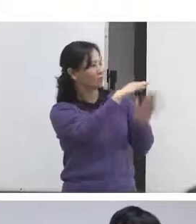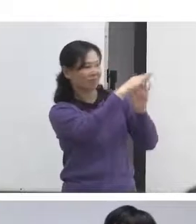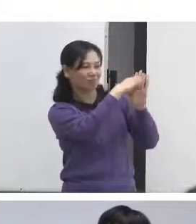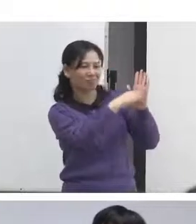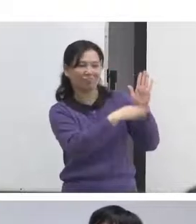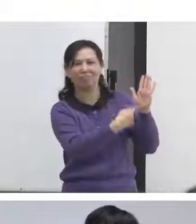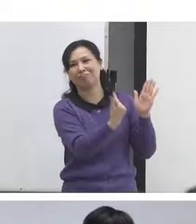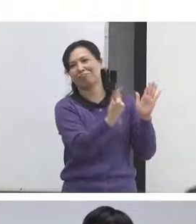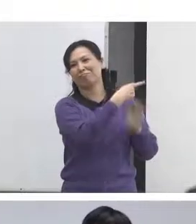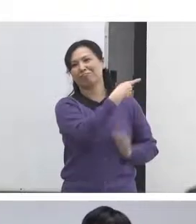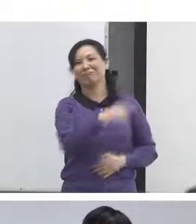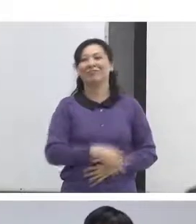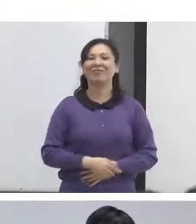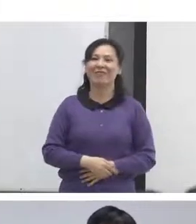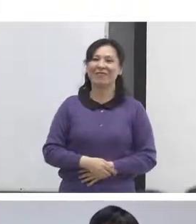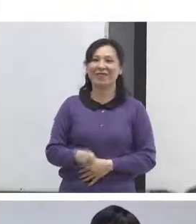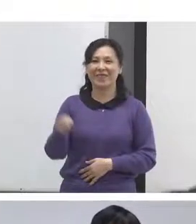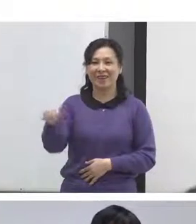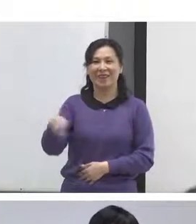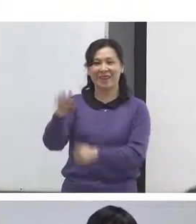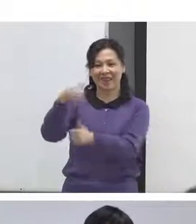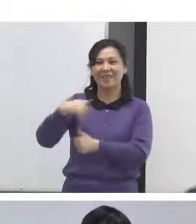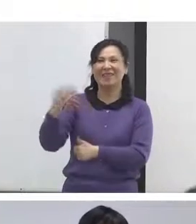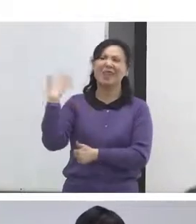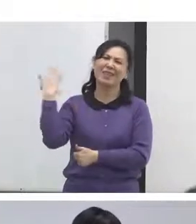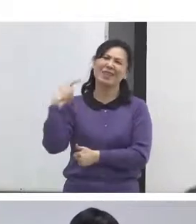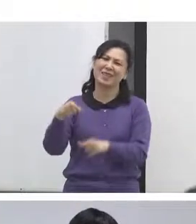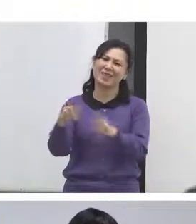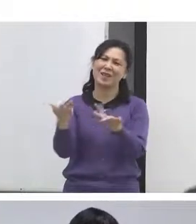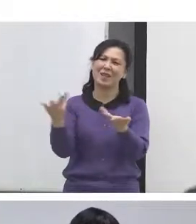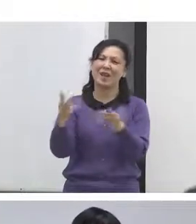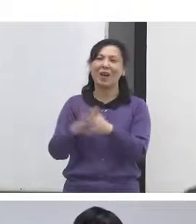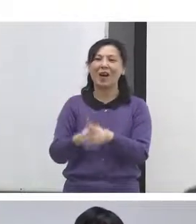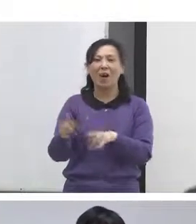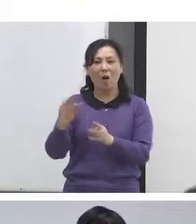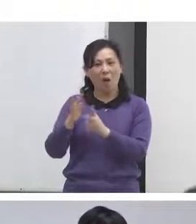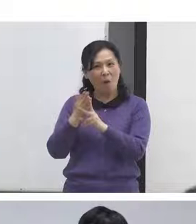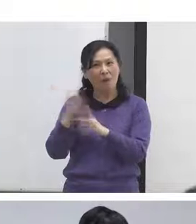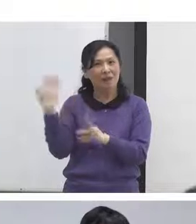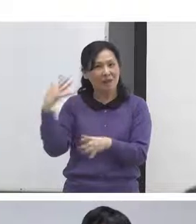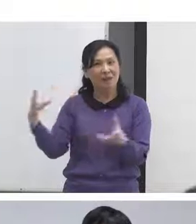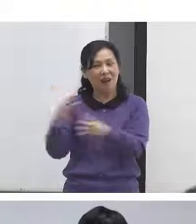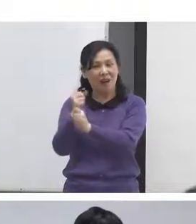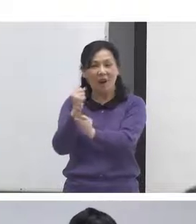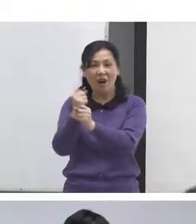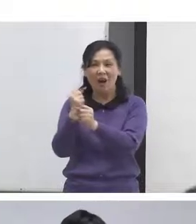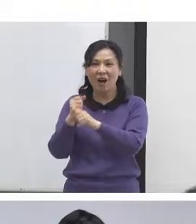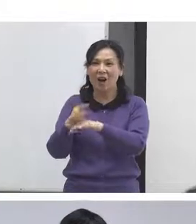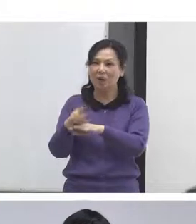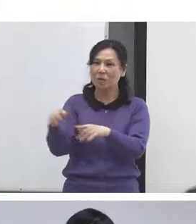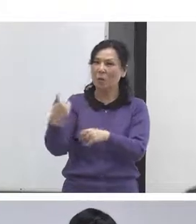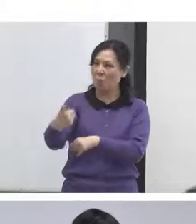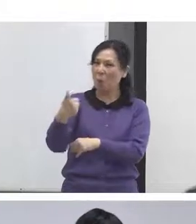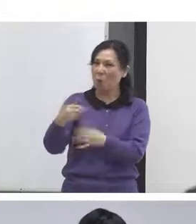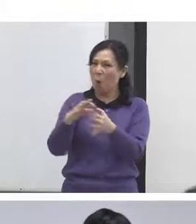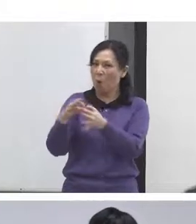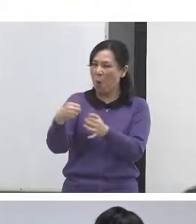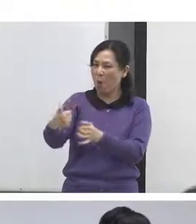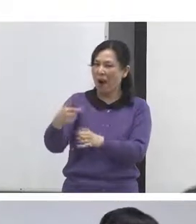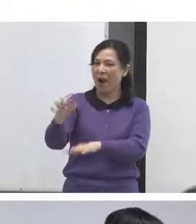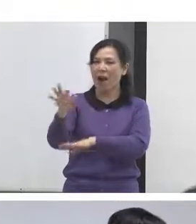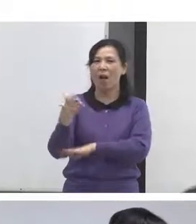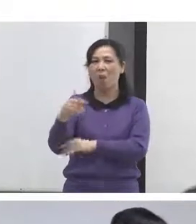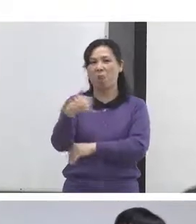还有很多就是他都找民间，但是都是找他过去合作很好的学者，所以他的学就是声音是很一致的，就是配合度非常非常高